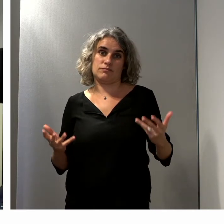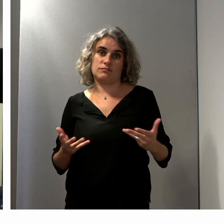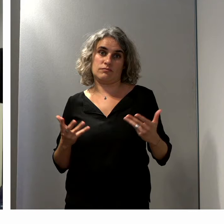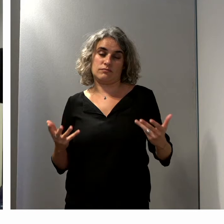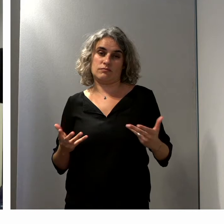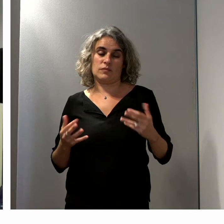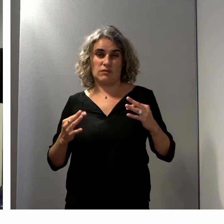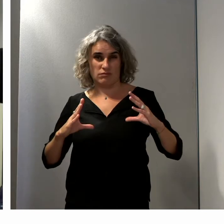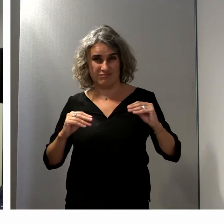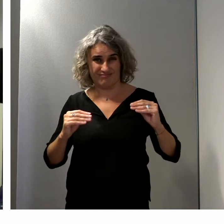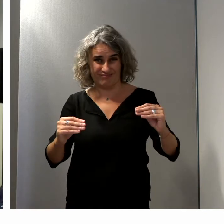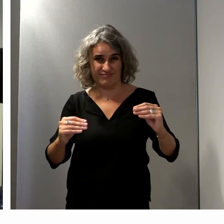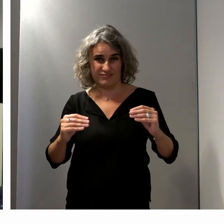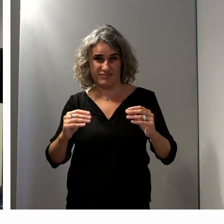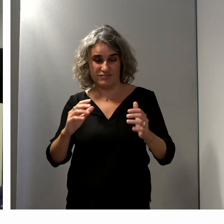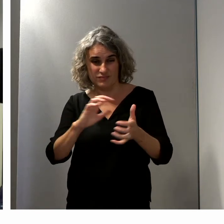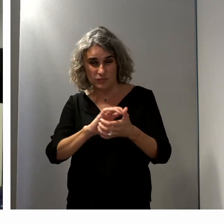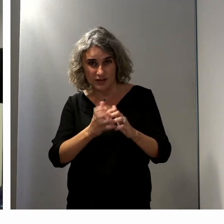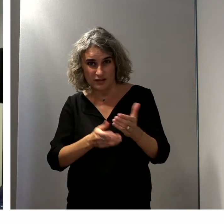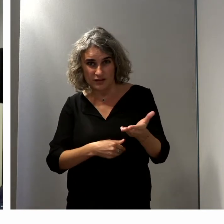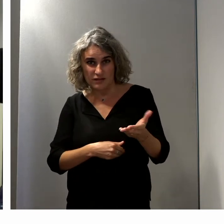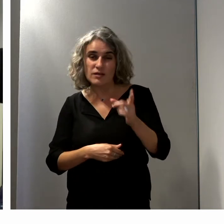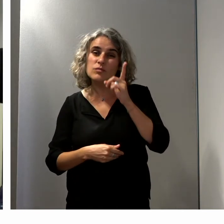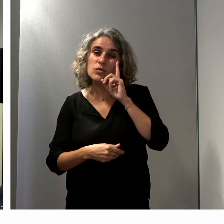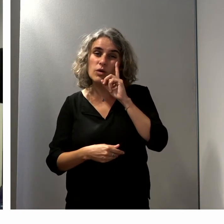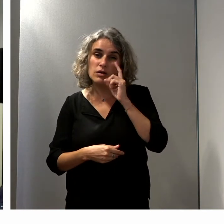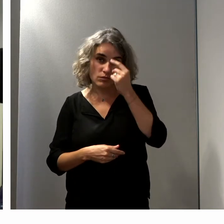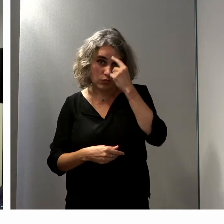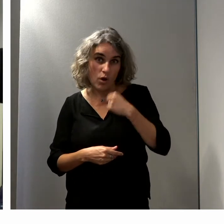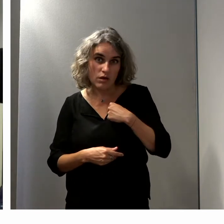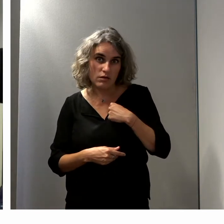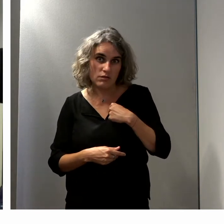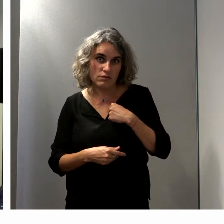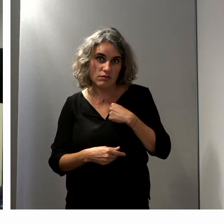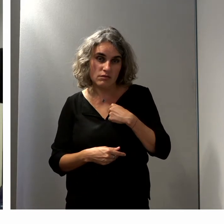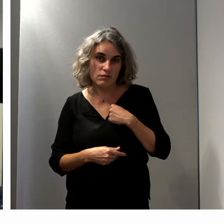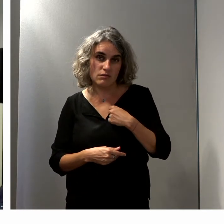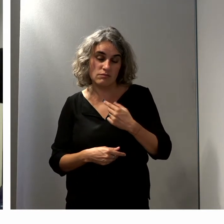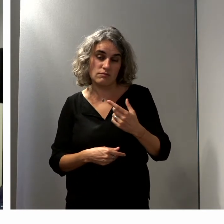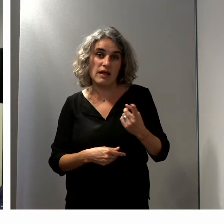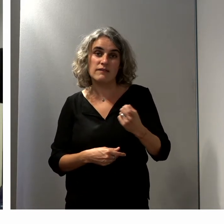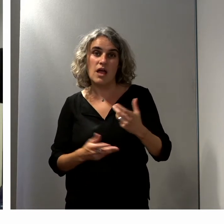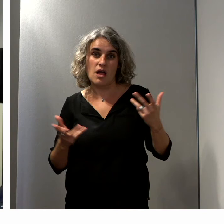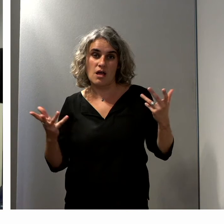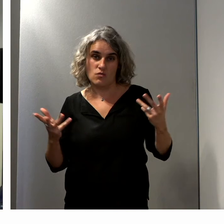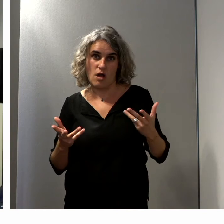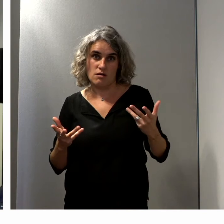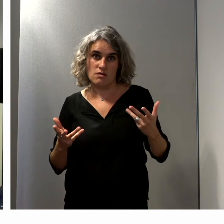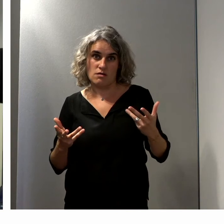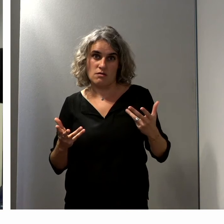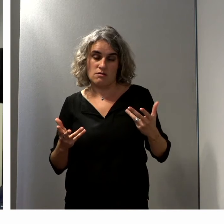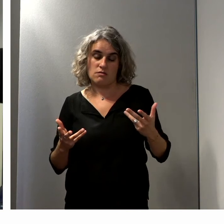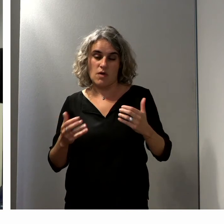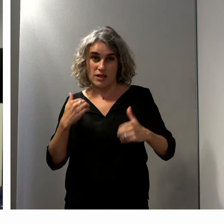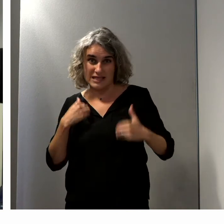dans la mise en œuvre, elle est essentiellement liée pour moi, effectivement, au fait qu'on s'adresse à une